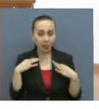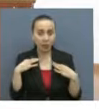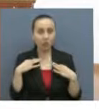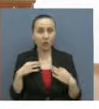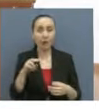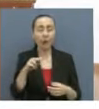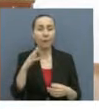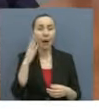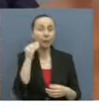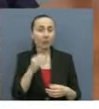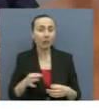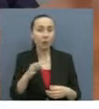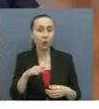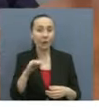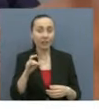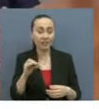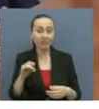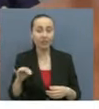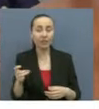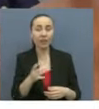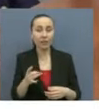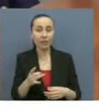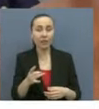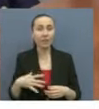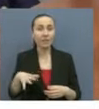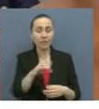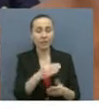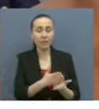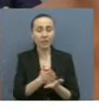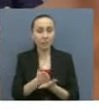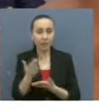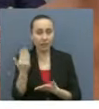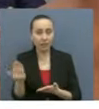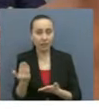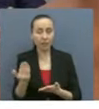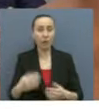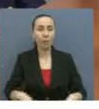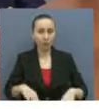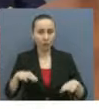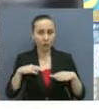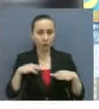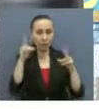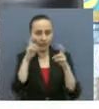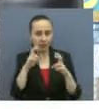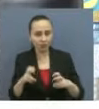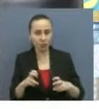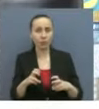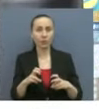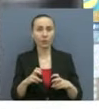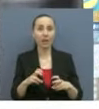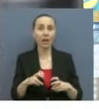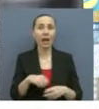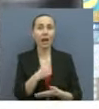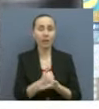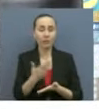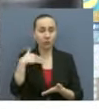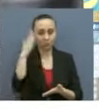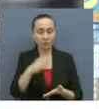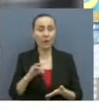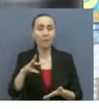района Алматинской области, курировал все направления отрасли прокурорского надзора. Аким Акмолинской области